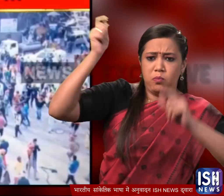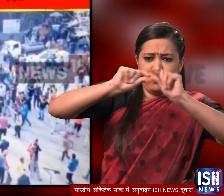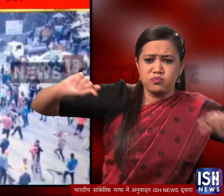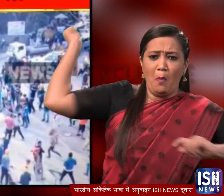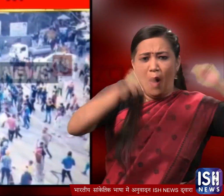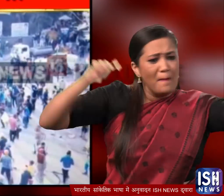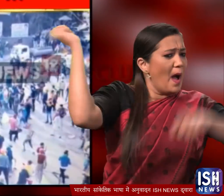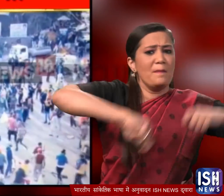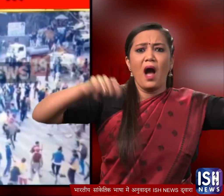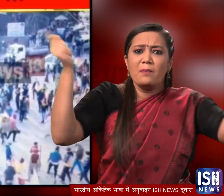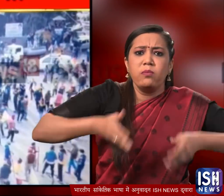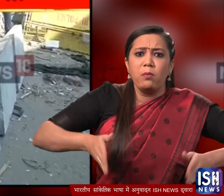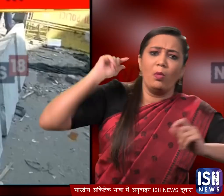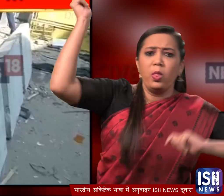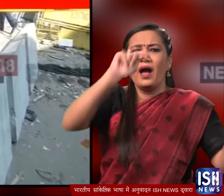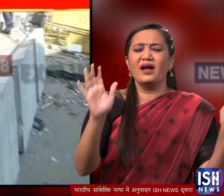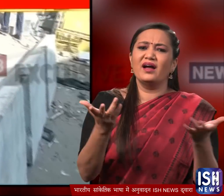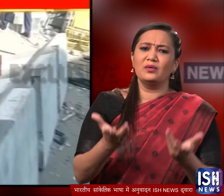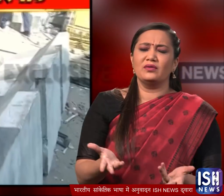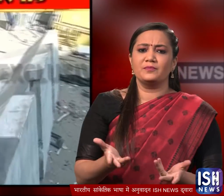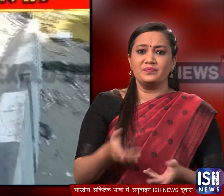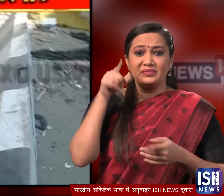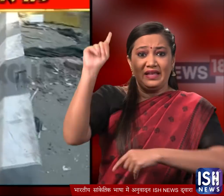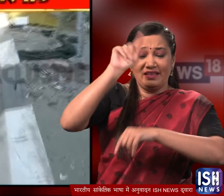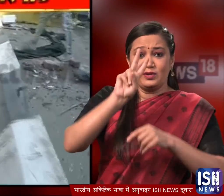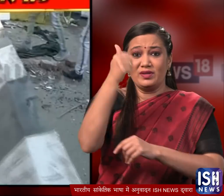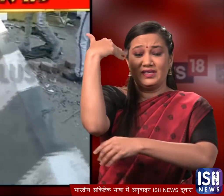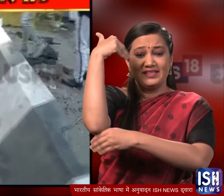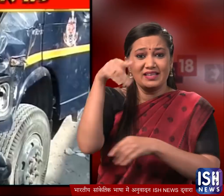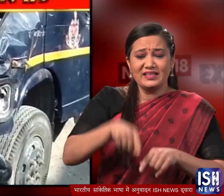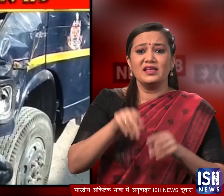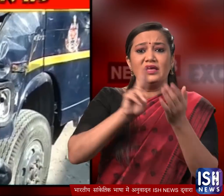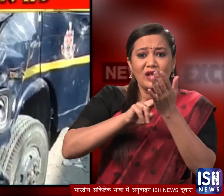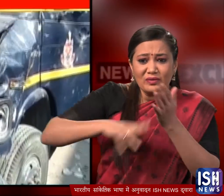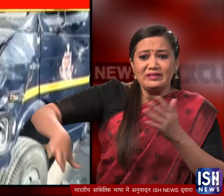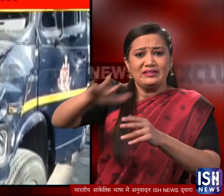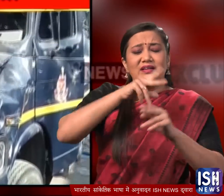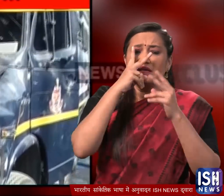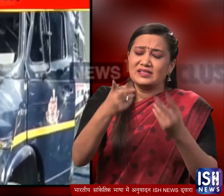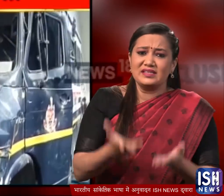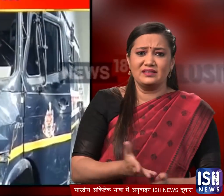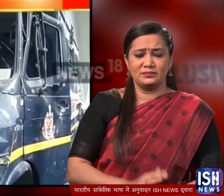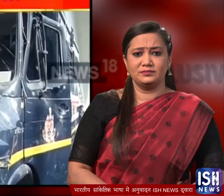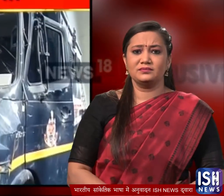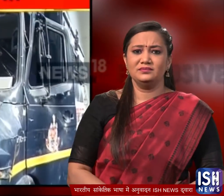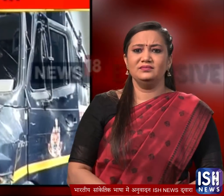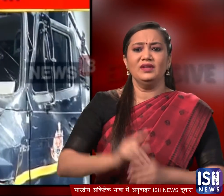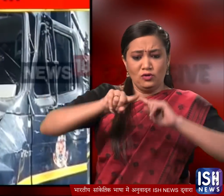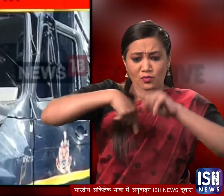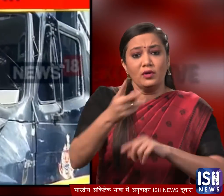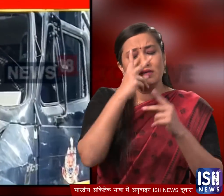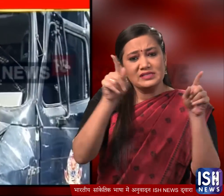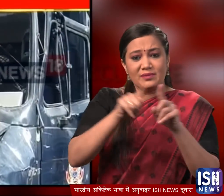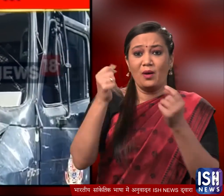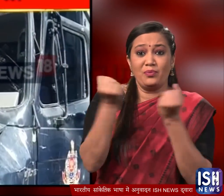सड़कों पर दौड़ते और तोड़फोड़ करते दिखे। गणतंत्र दिवस के दिन जो बवाल हुआ, उसके निशान नांगलोई की सड़कों पर अगले दिन भी दिखे। हुड़दंगियों ने